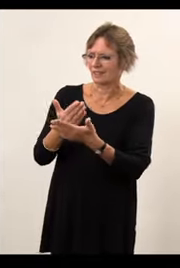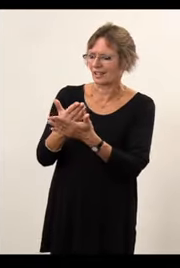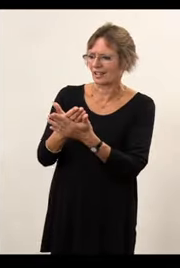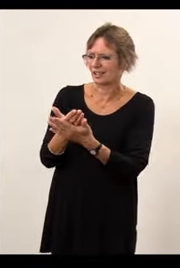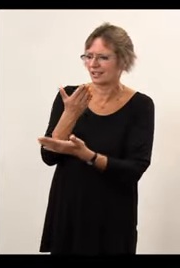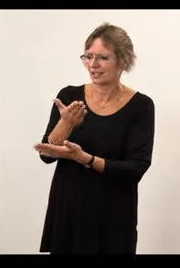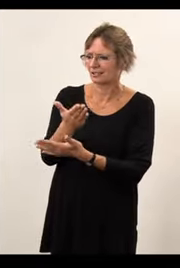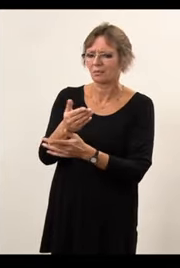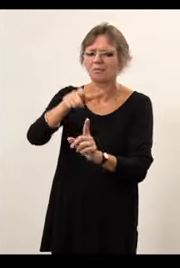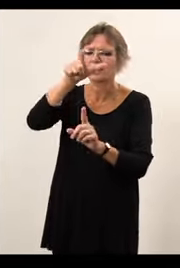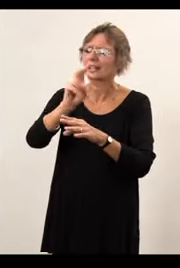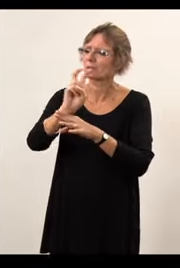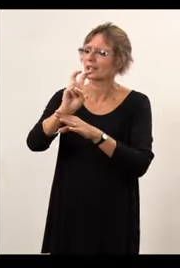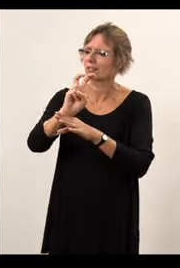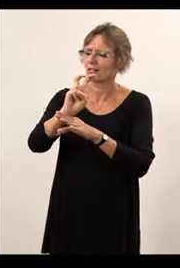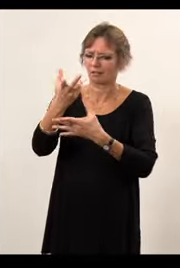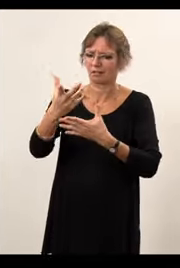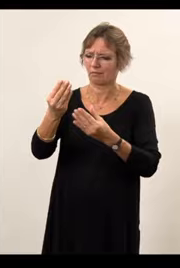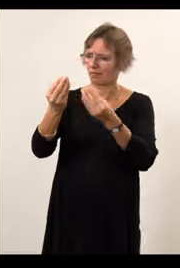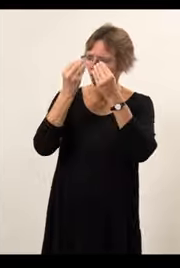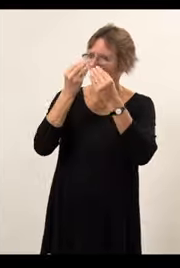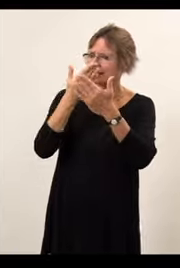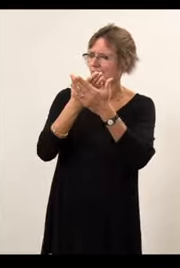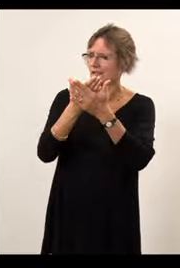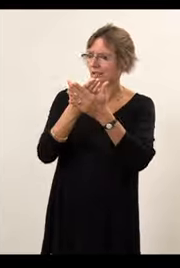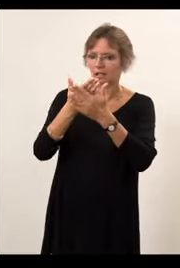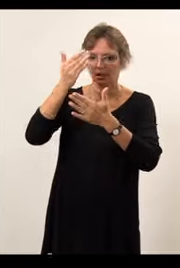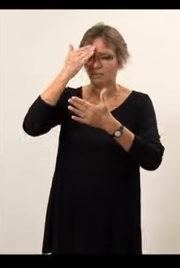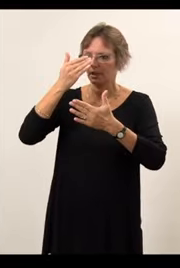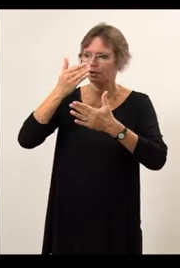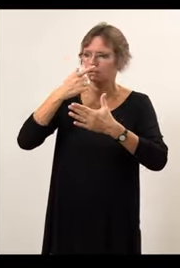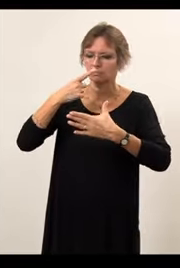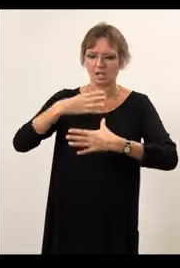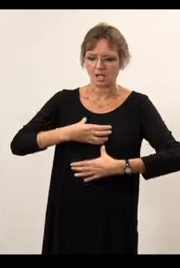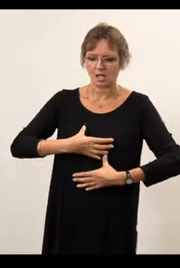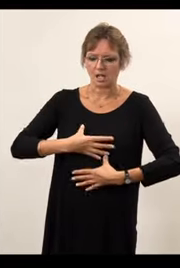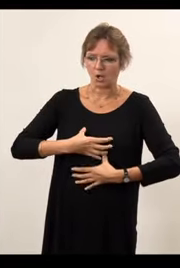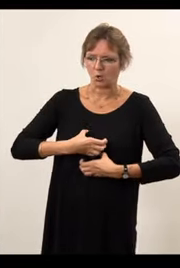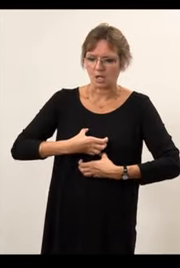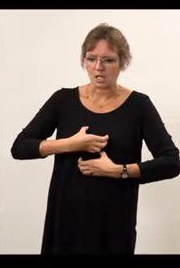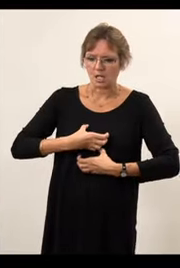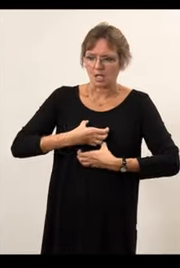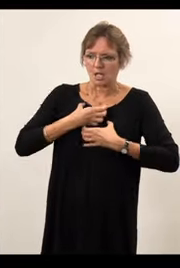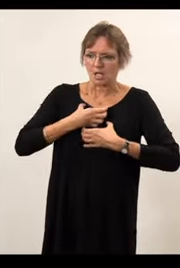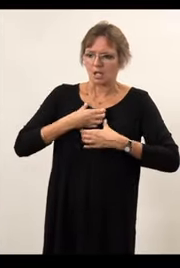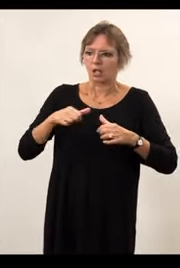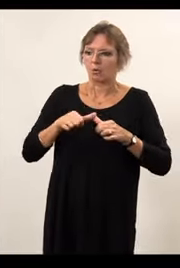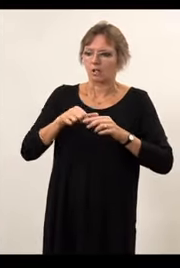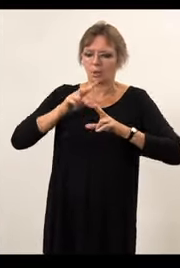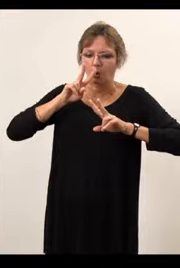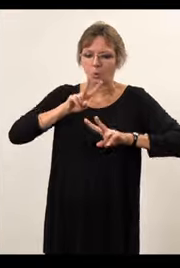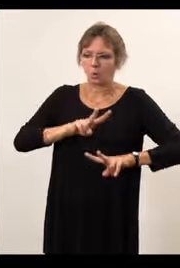Tu vois, ça, c'est l'éducateur qui m'a appris ça. Quand ça monte, tu respires un bon coup, puis ça va